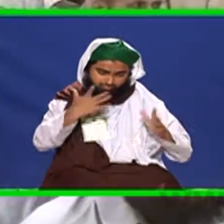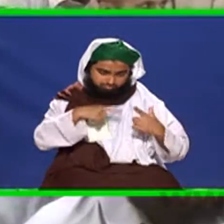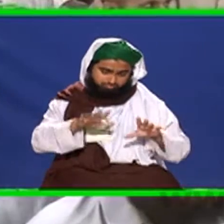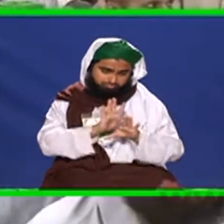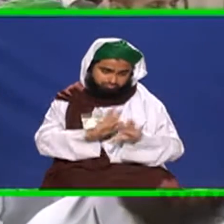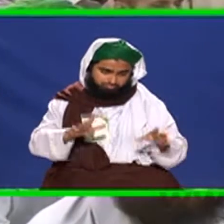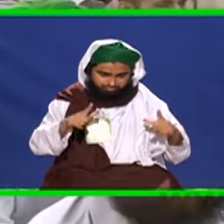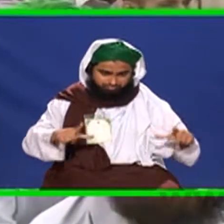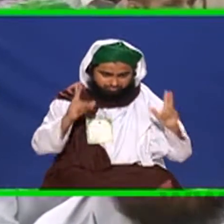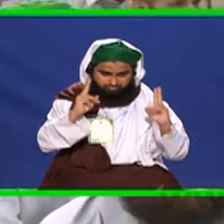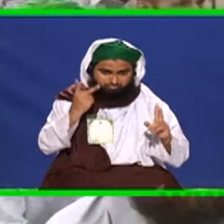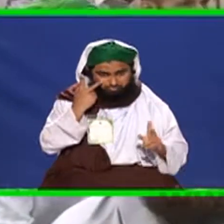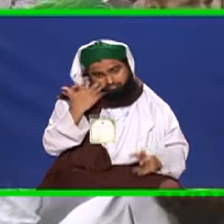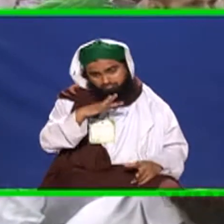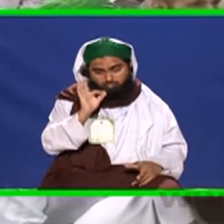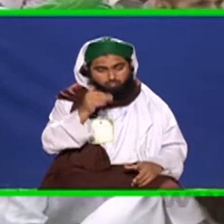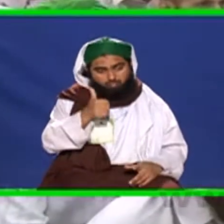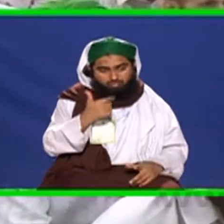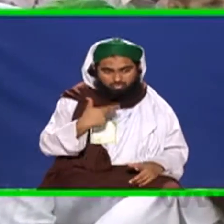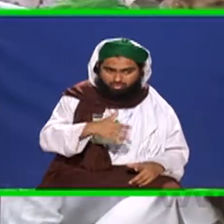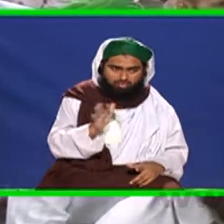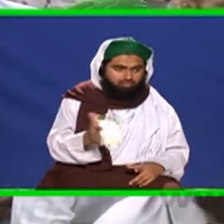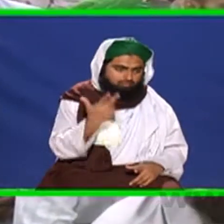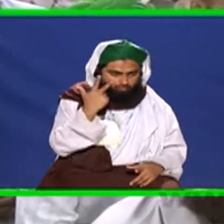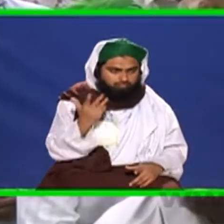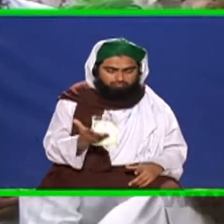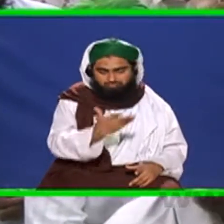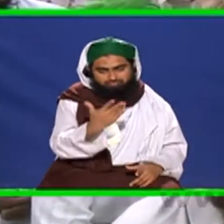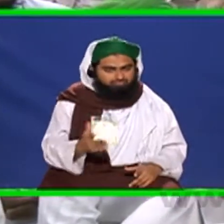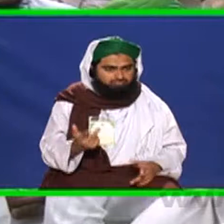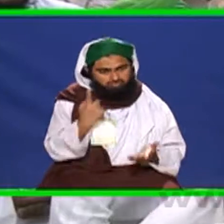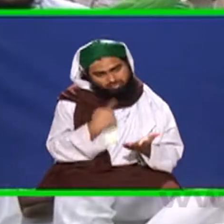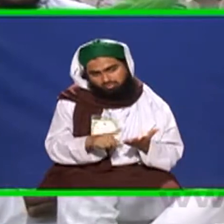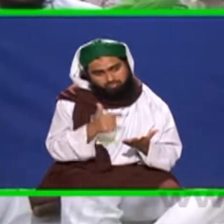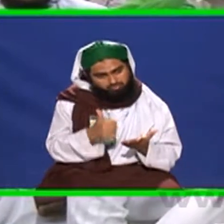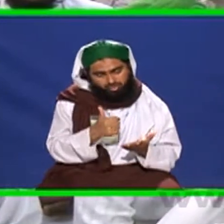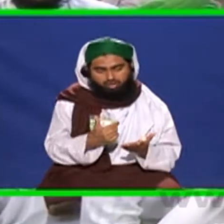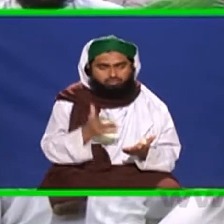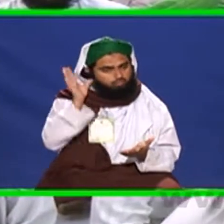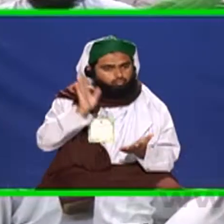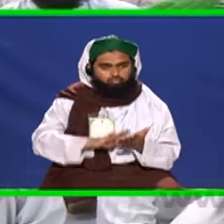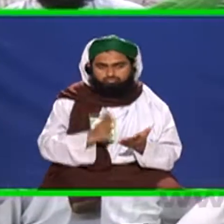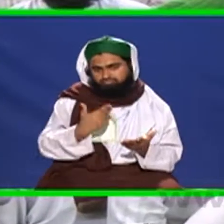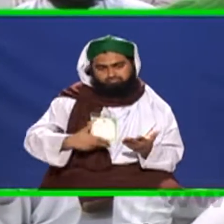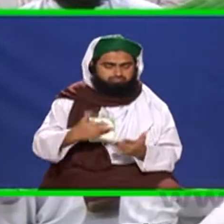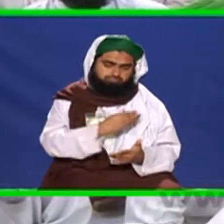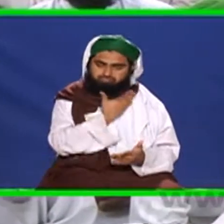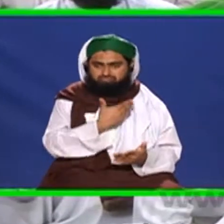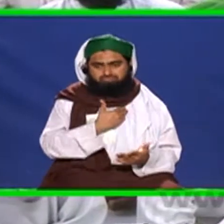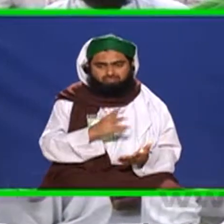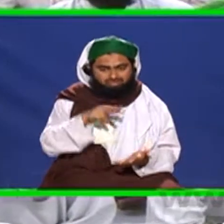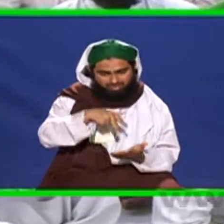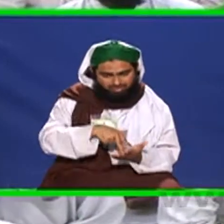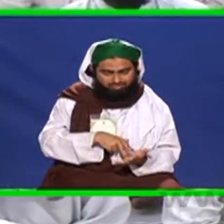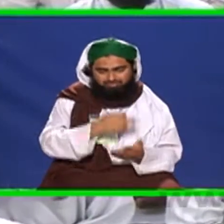तो बेहतरीन कालीन बिछे हुए, आप जाकर देख लें। तो अब जब ये सब मना नहीं है तो तरह तरह के इज्जत देने के तरीके